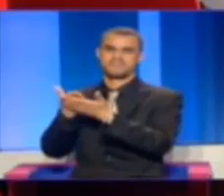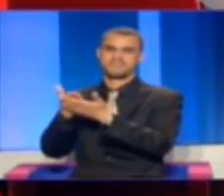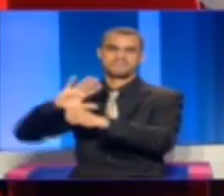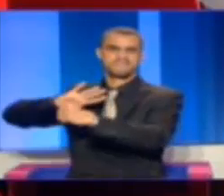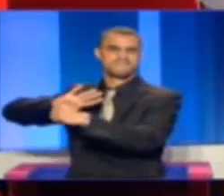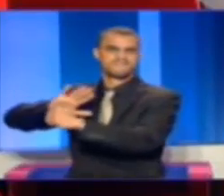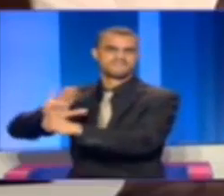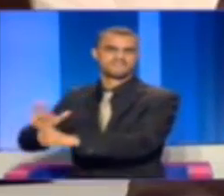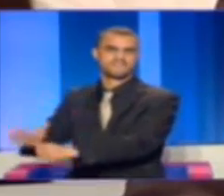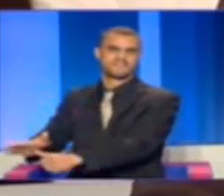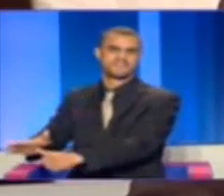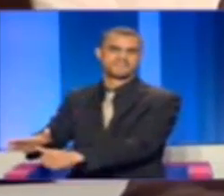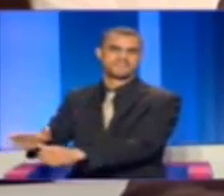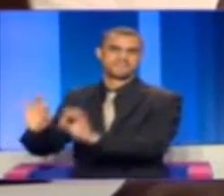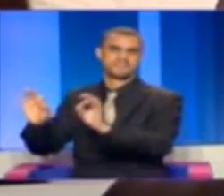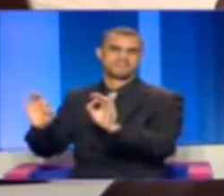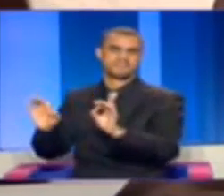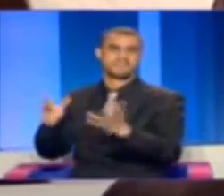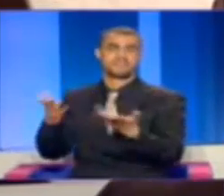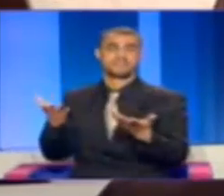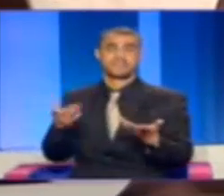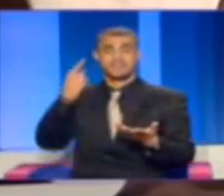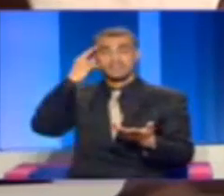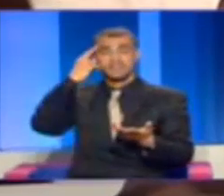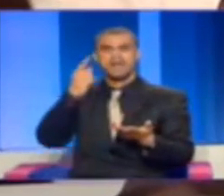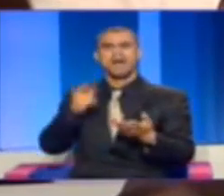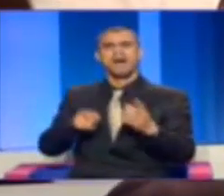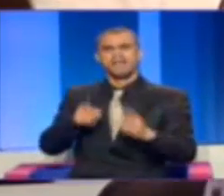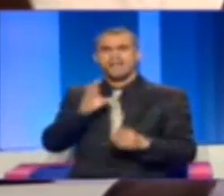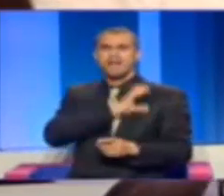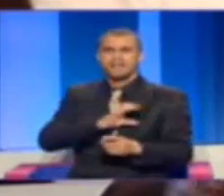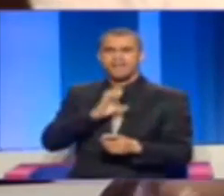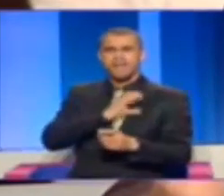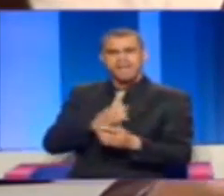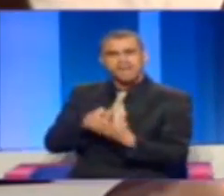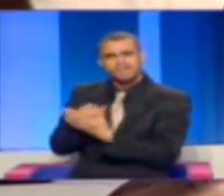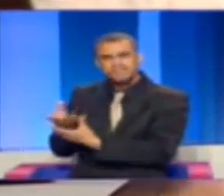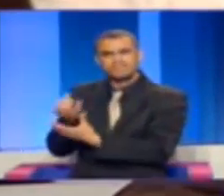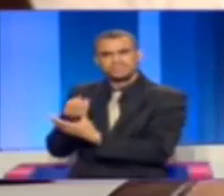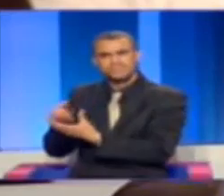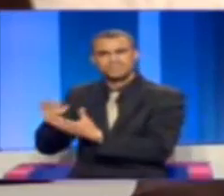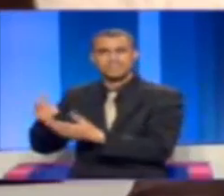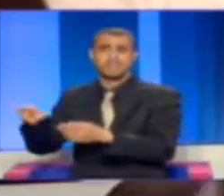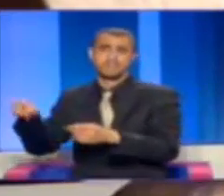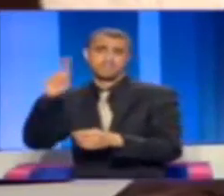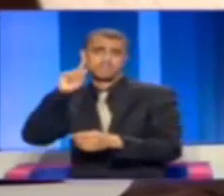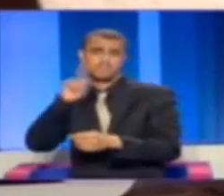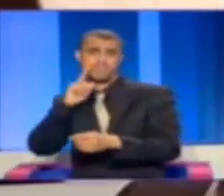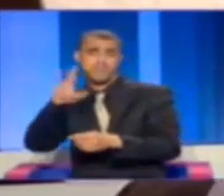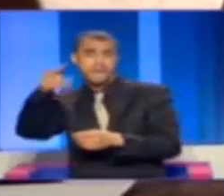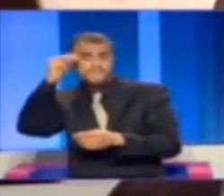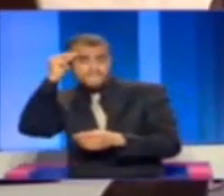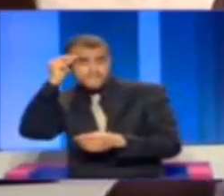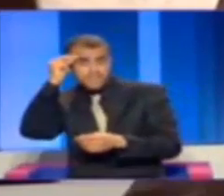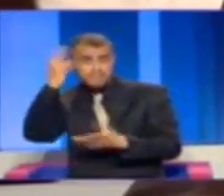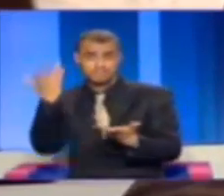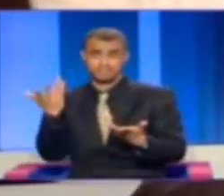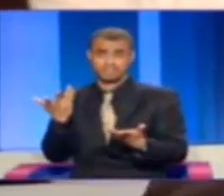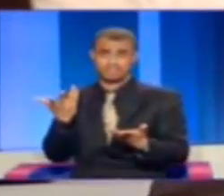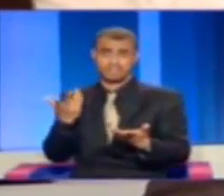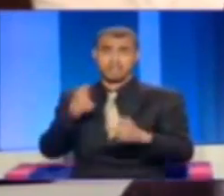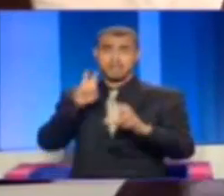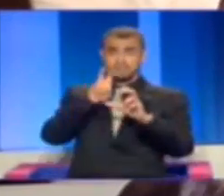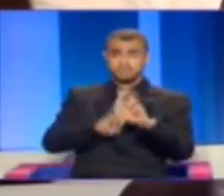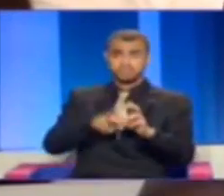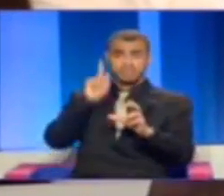البرامج بتدقيق او على الاقل نوعا من التدقيق. فتجد مثلا الاسره او الاخ او الاخت، فلما